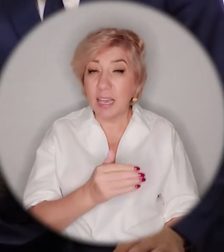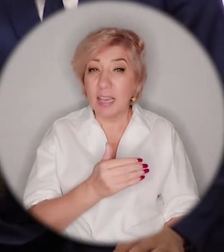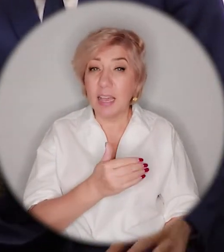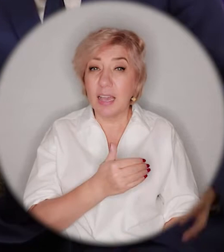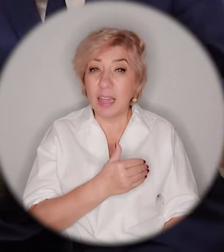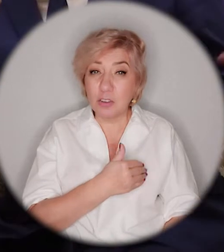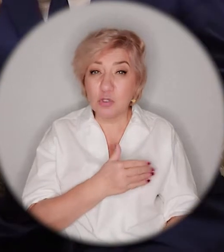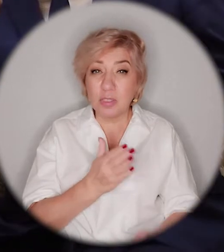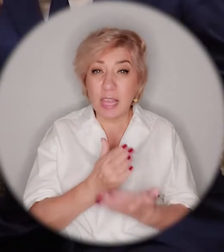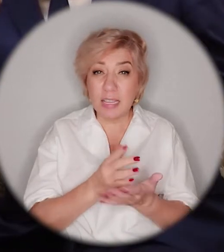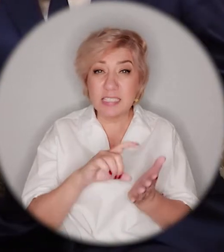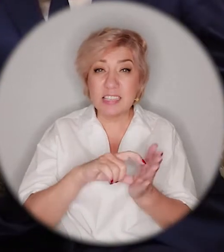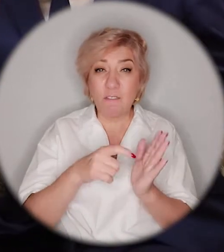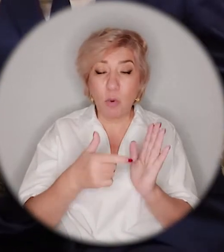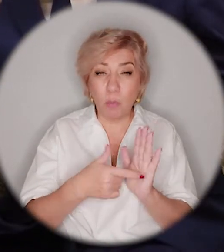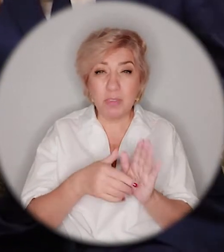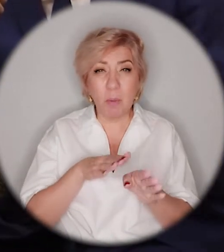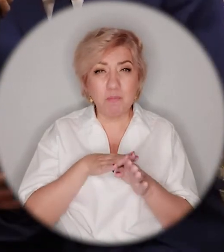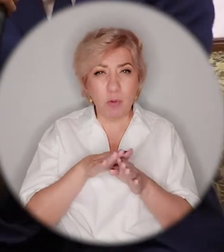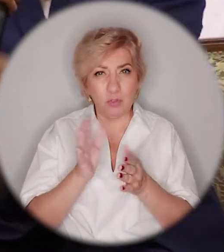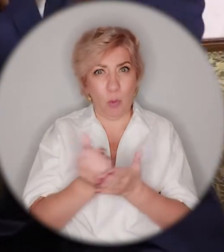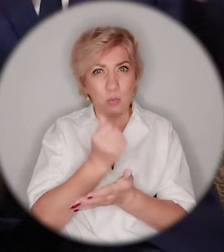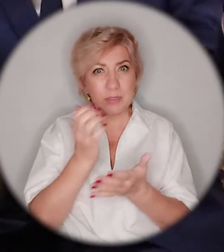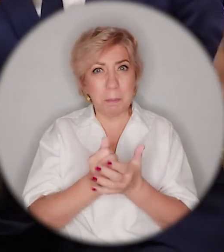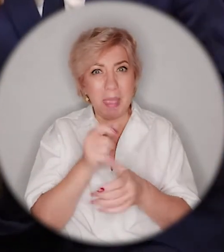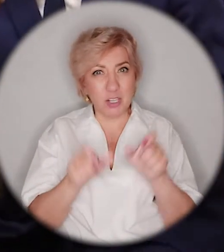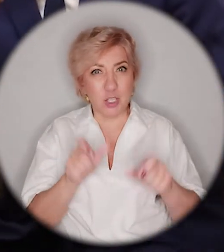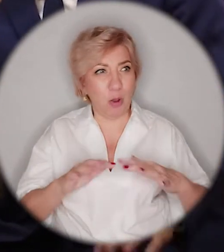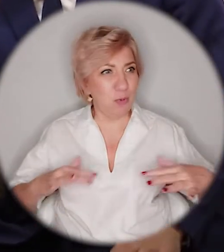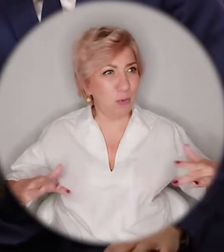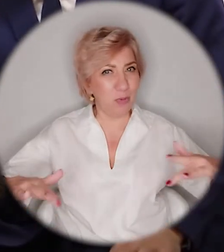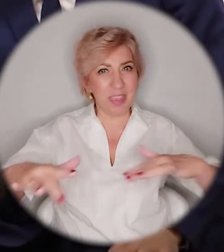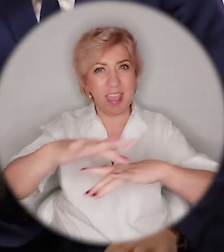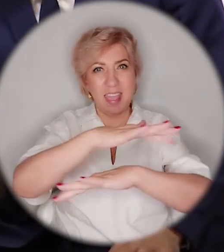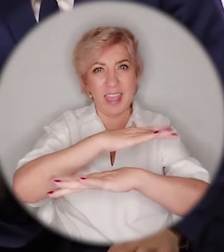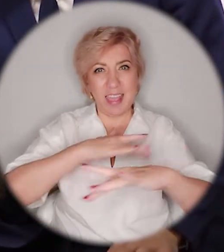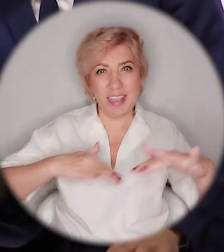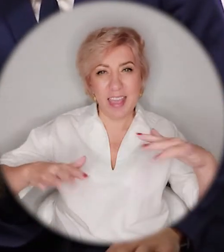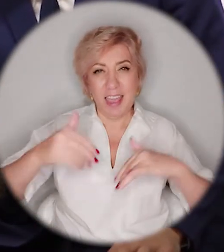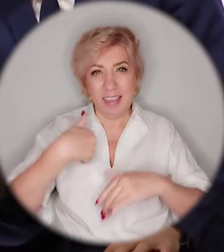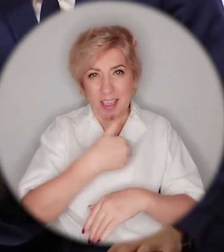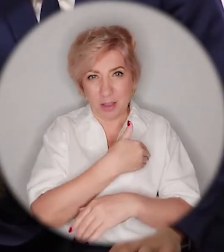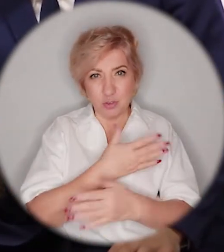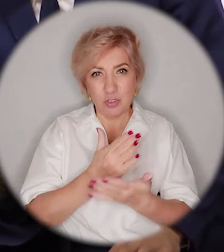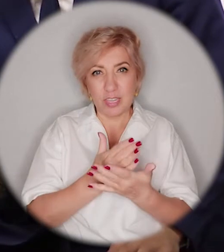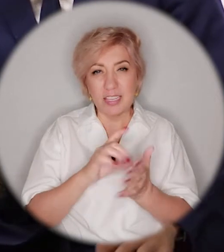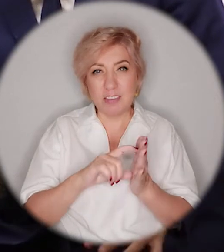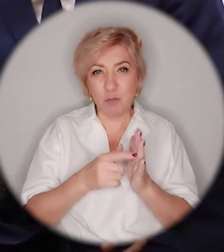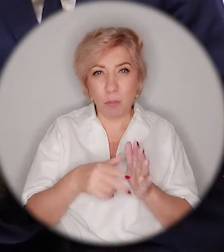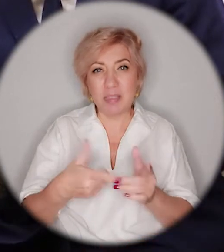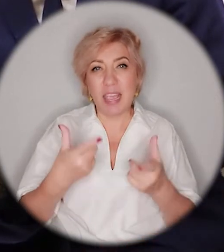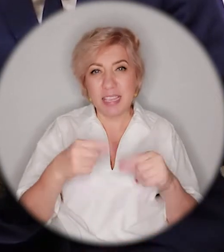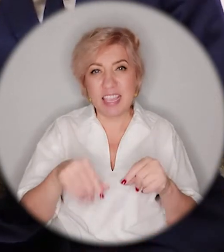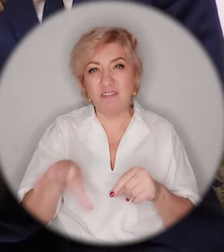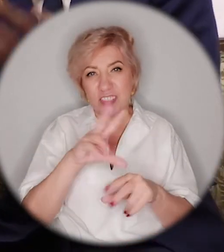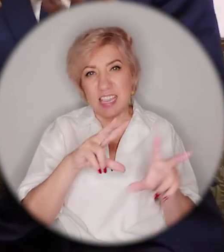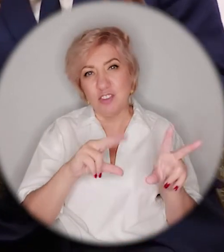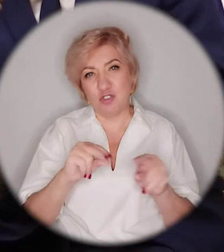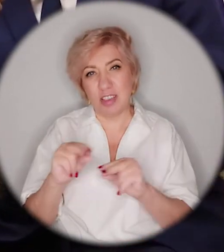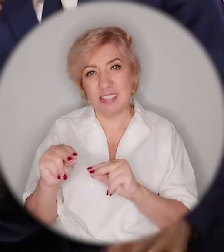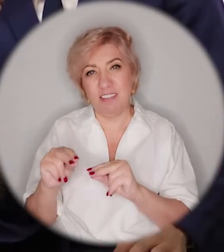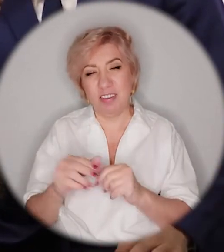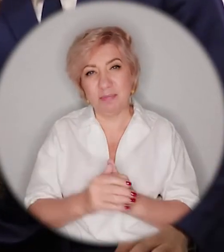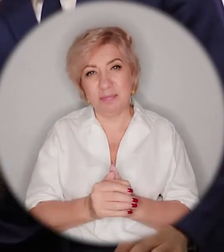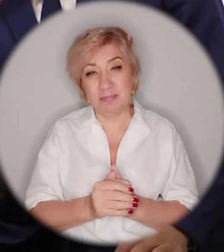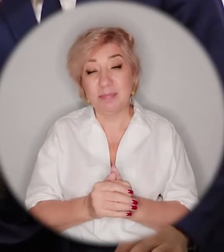я хочу чтобы я находил находиться в комнате полный успешных людей я хочу находиться в комнате где все